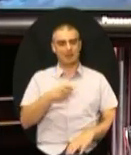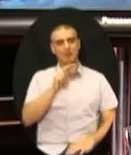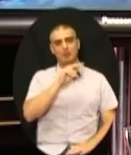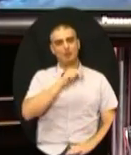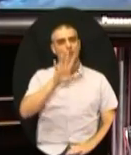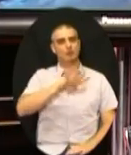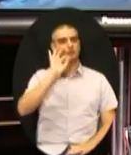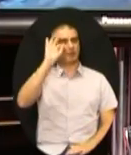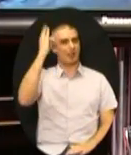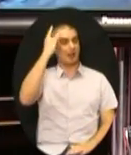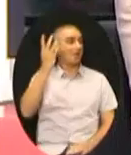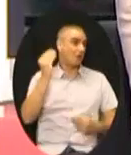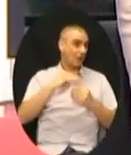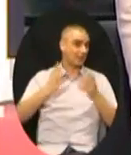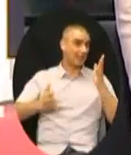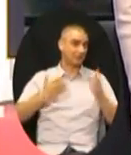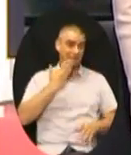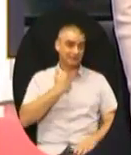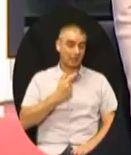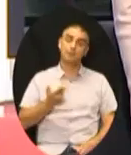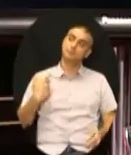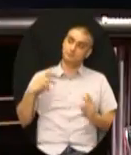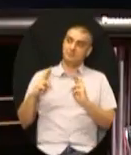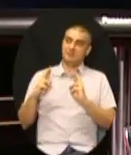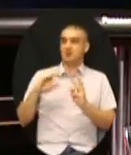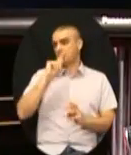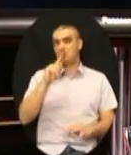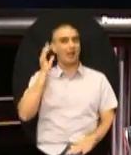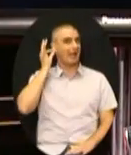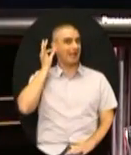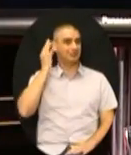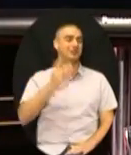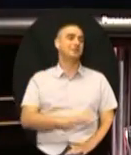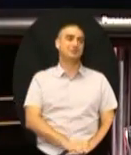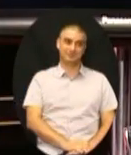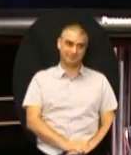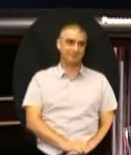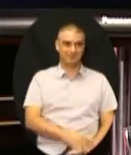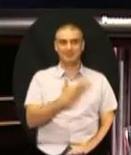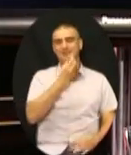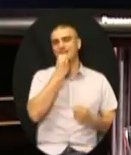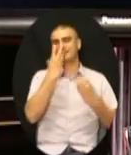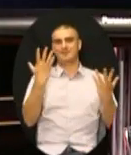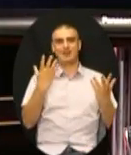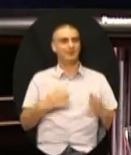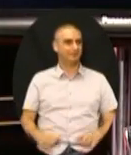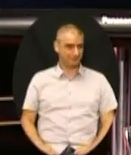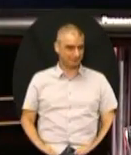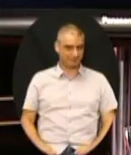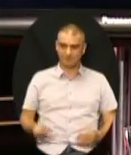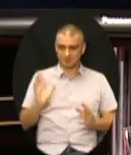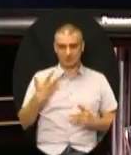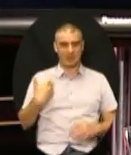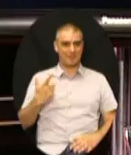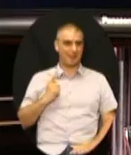לתחום החלל. אולי יהיה עוד אסטרונאוט ישראלי? בתקווה, אולי אסטרונאוטית. כן, לא, זה יהיה באמת נפלא. טוב, אז יש לנו